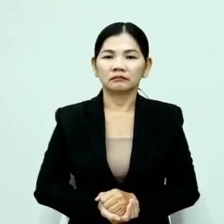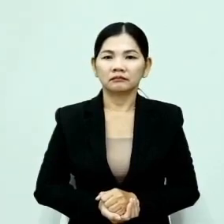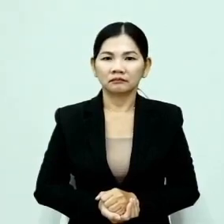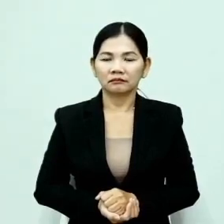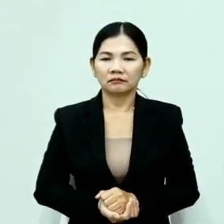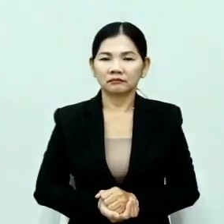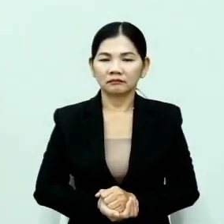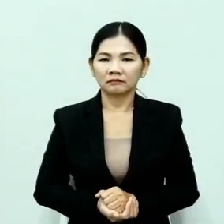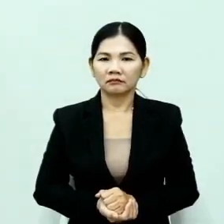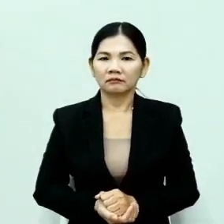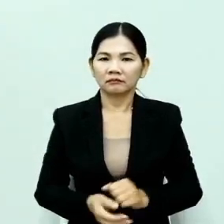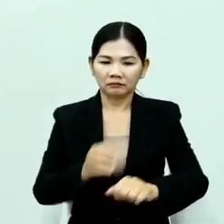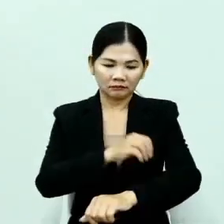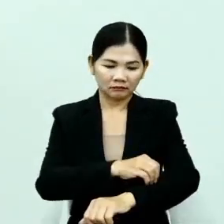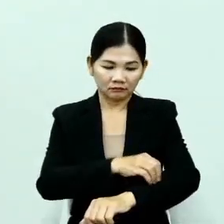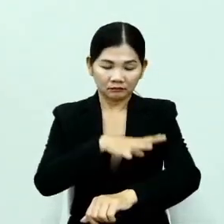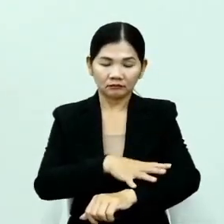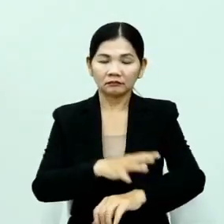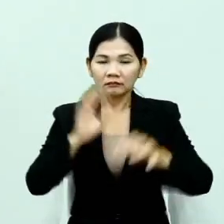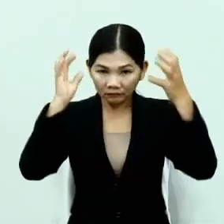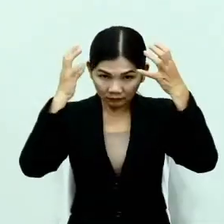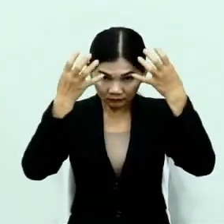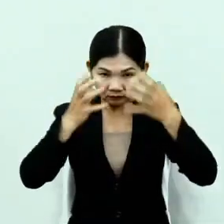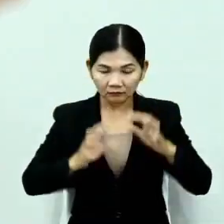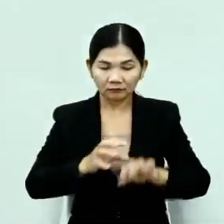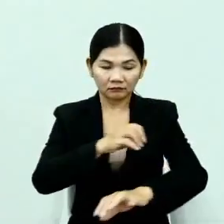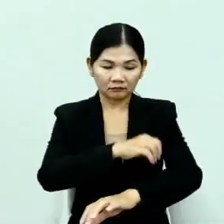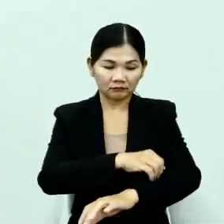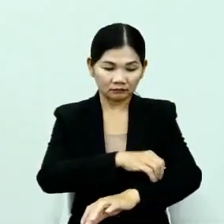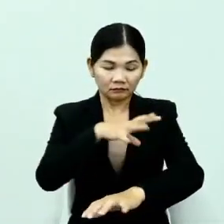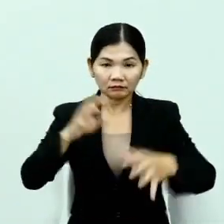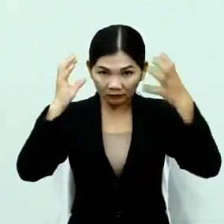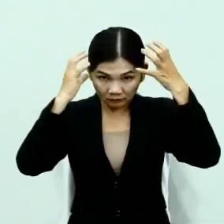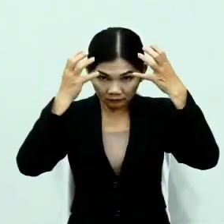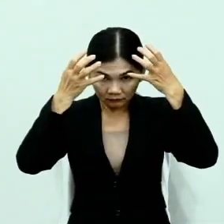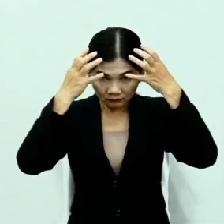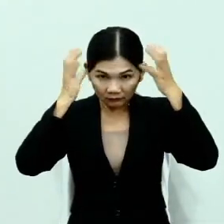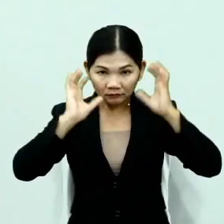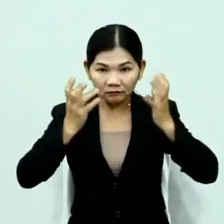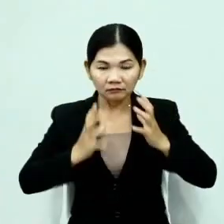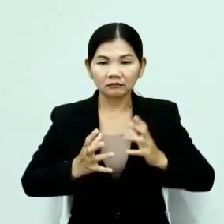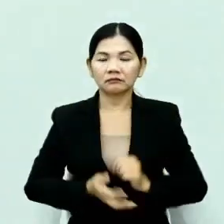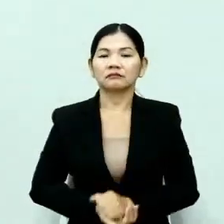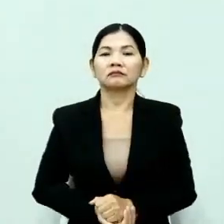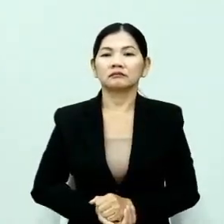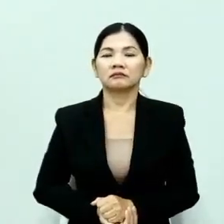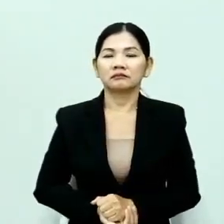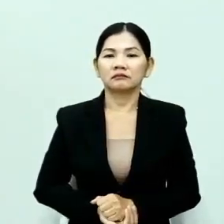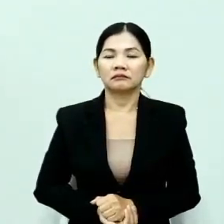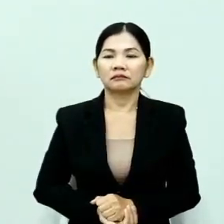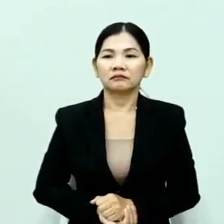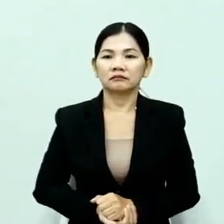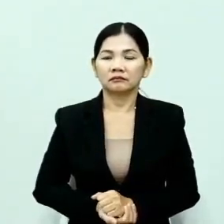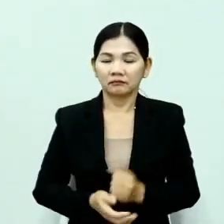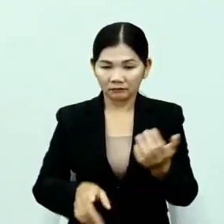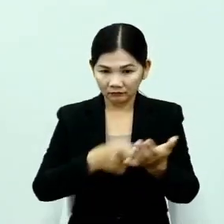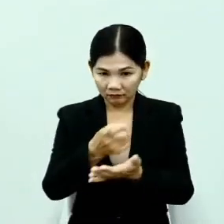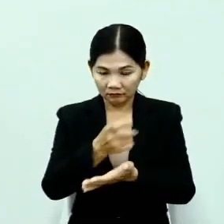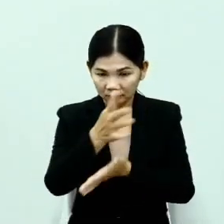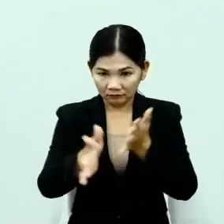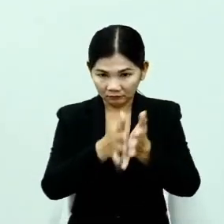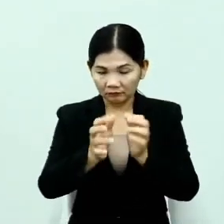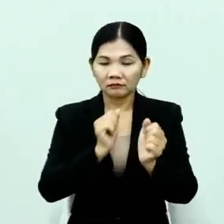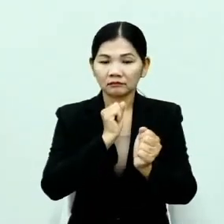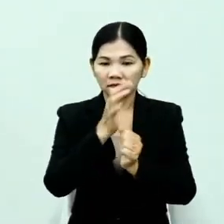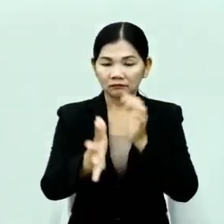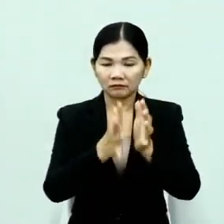bảo tèo. Con sẽ đâm đăng tiết nè. Đâm bảo tèo. Con cho rùm ăn chì mùi nẹ cổ